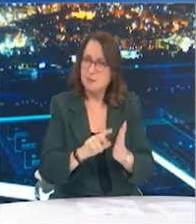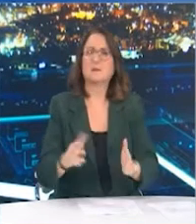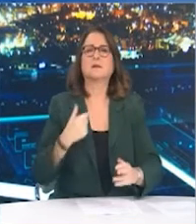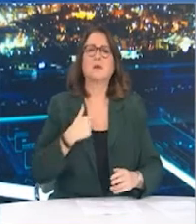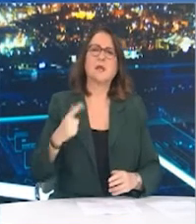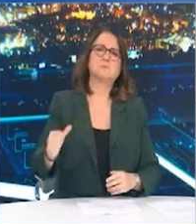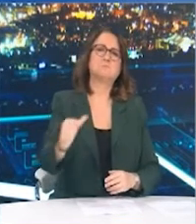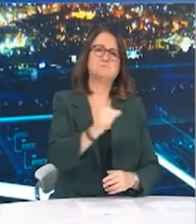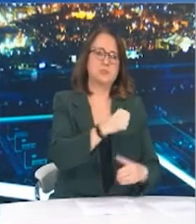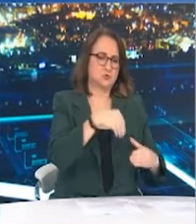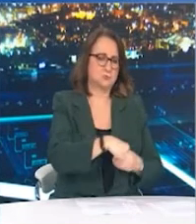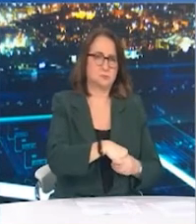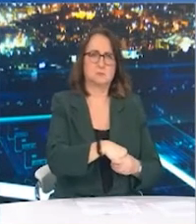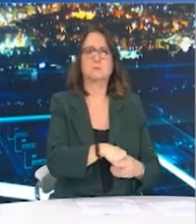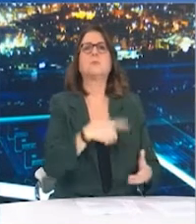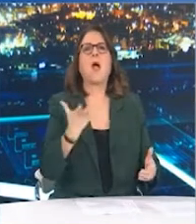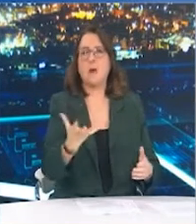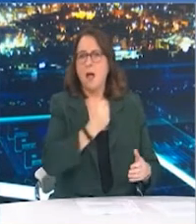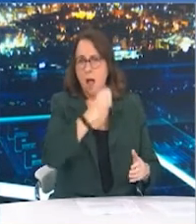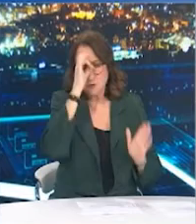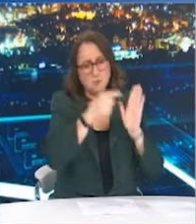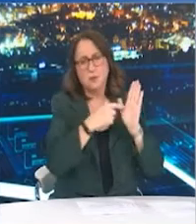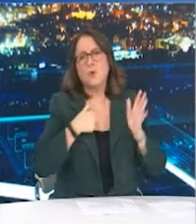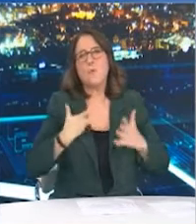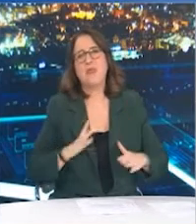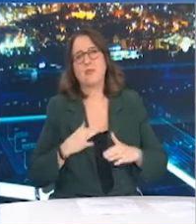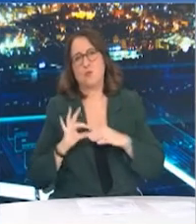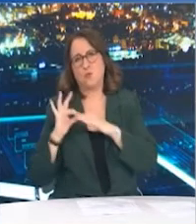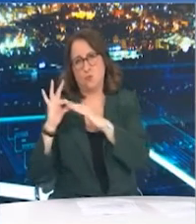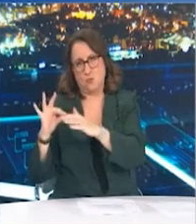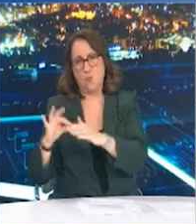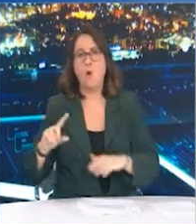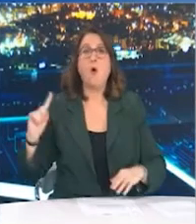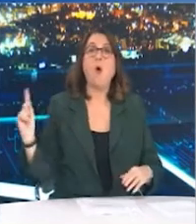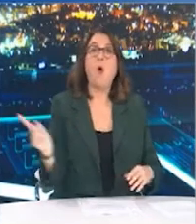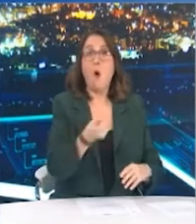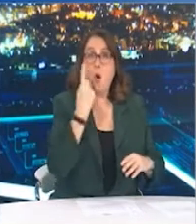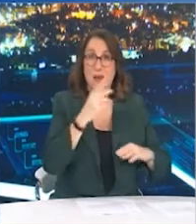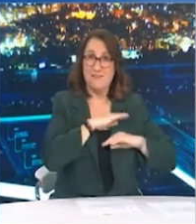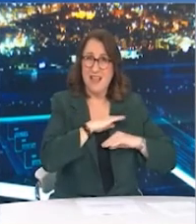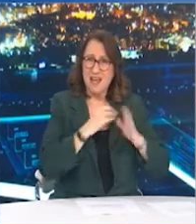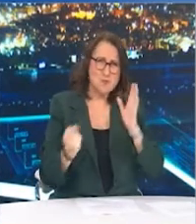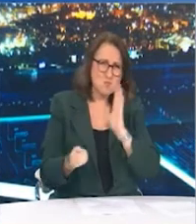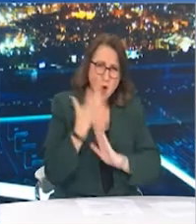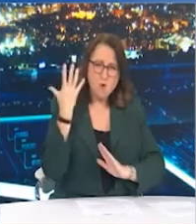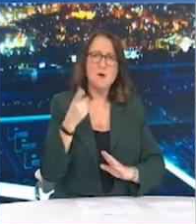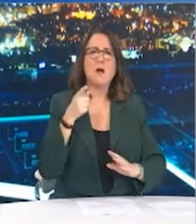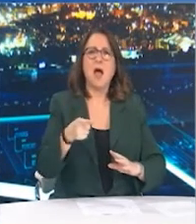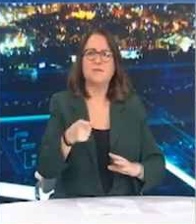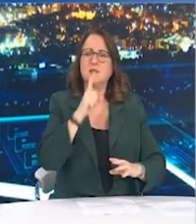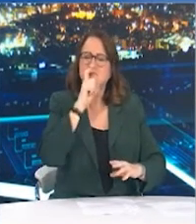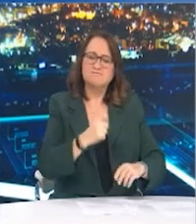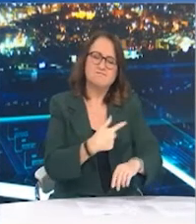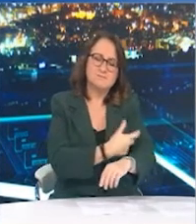για COVID-19 για προφανείς προληπτικούς επιδημιολογικούς λόγους. Σχετικά με τις αφήξεις από το εξωτερικό, θα ήθελα να σας ενημερώσουμε